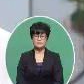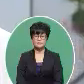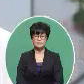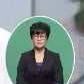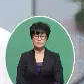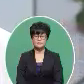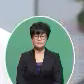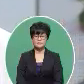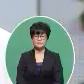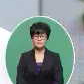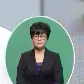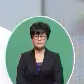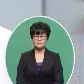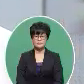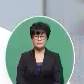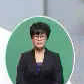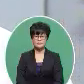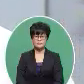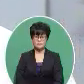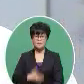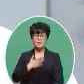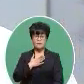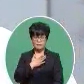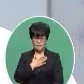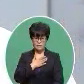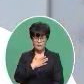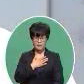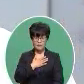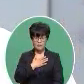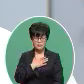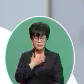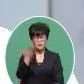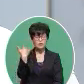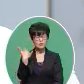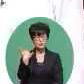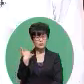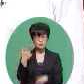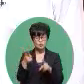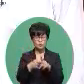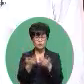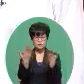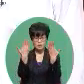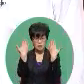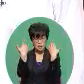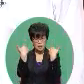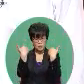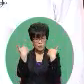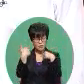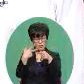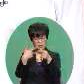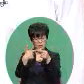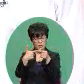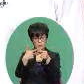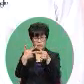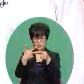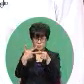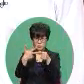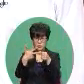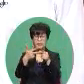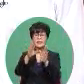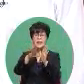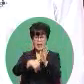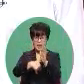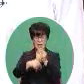서언 l 신 개념 할꺼예요 어제가 그 7 적어 초등학교에서 그 여섯번째 7번째 학년 이라고 하죠 근데